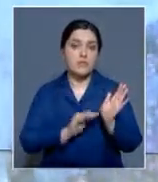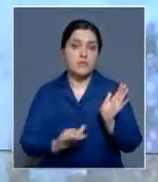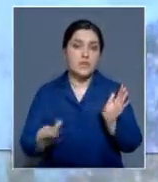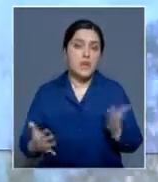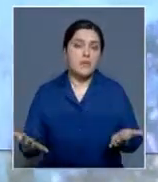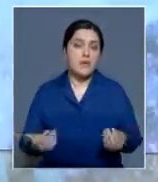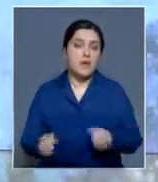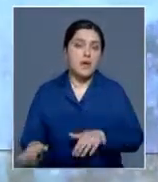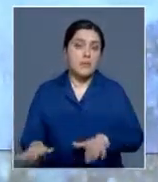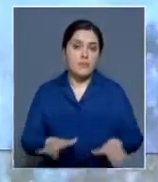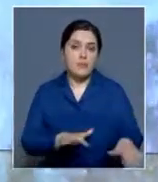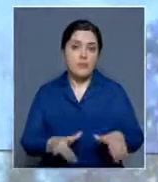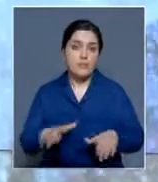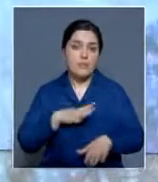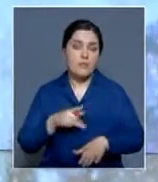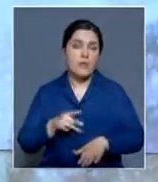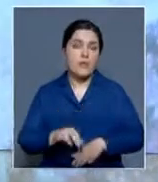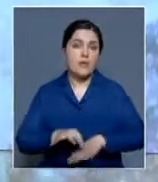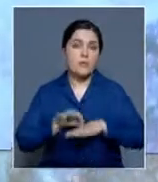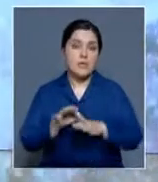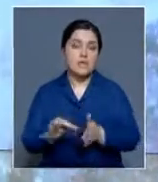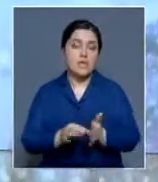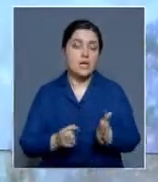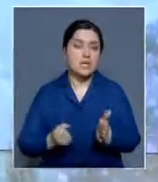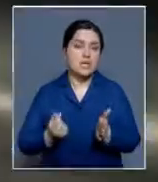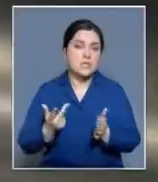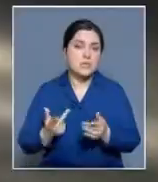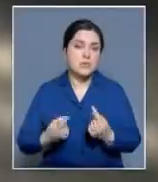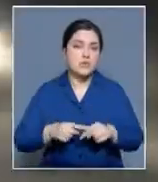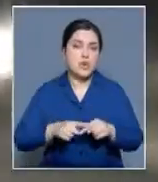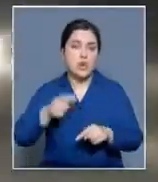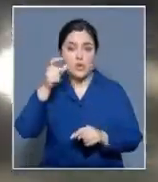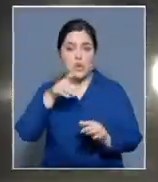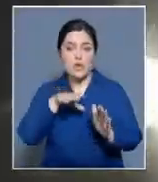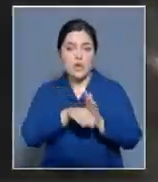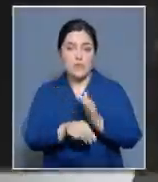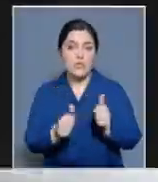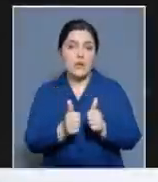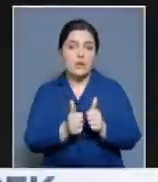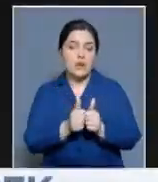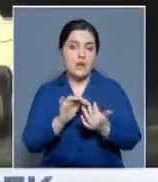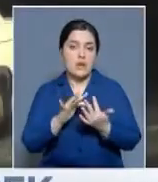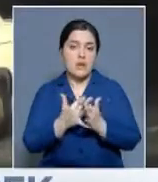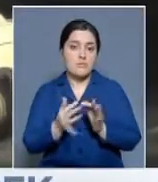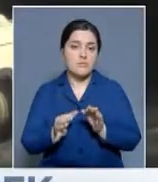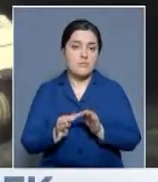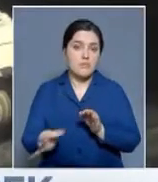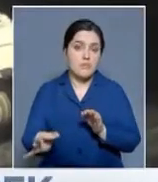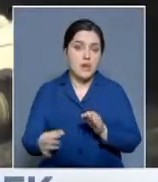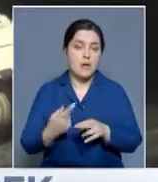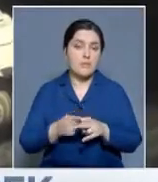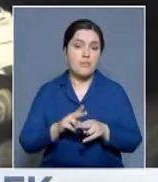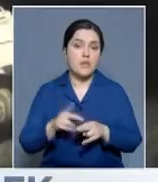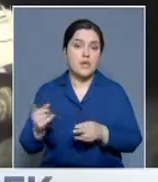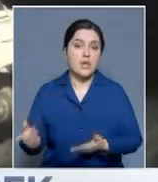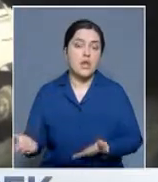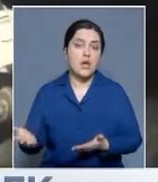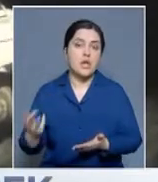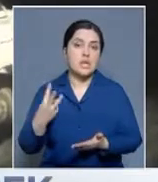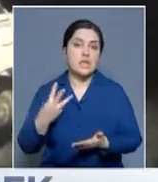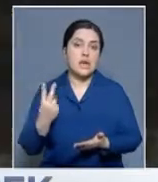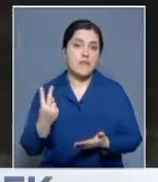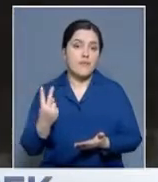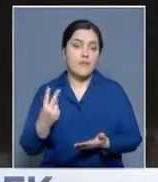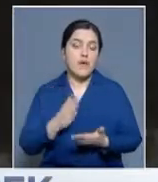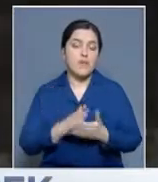детей. Спасательные операции пришлось проводить сразу на нескольких участках. Людей разместили в ближайших населенных пунктах. Для этого привлекли